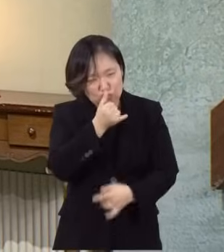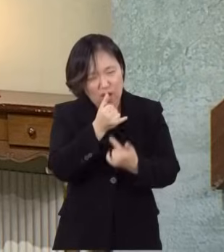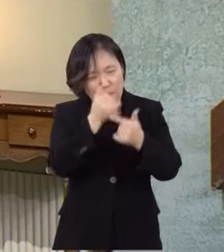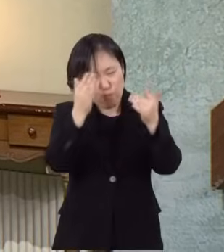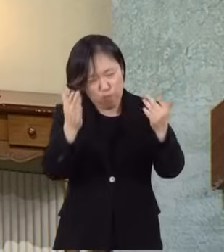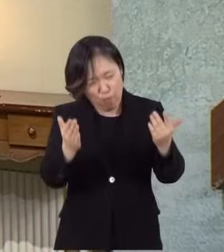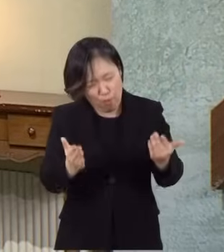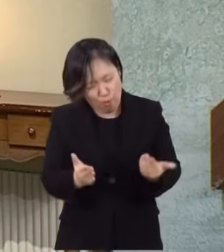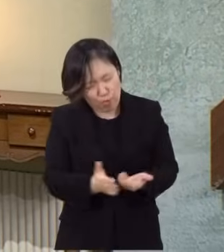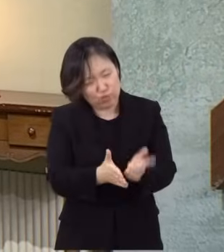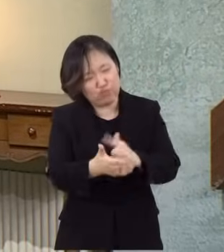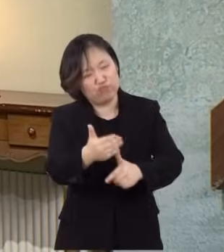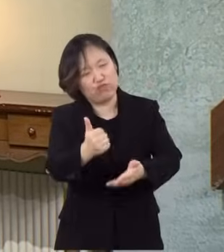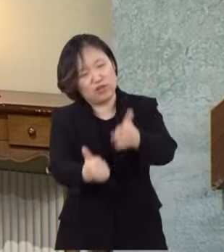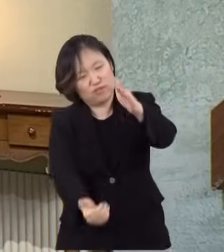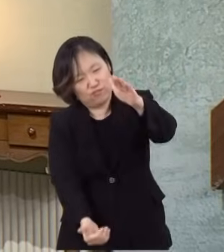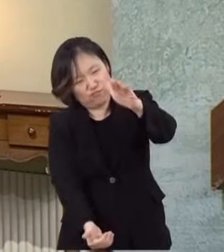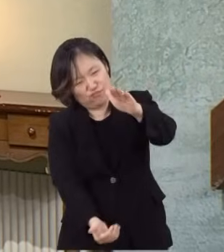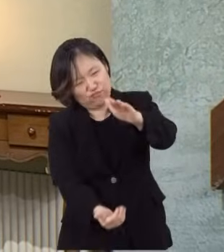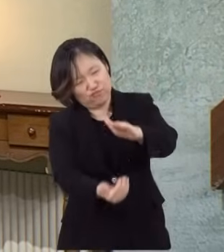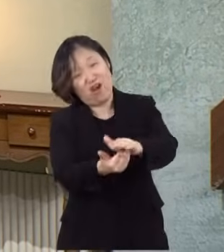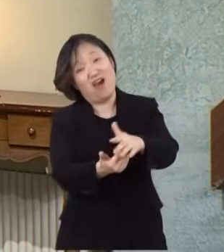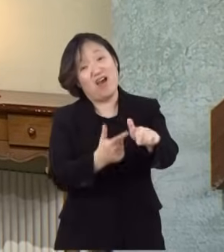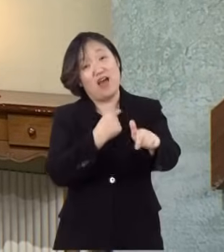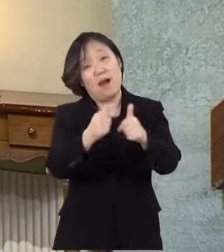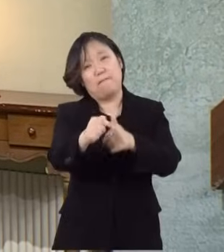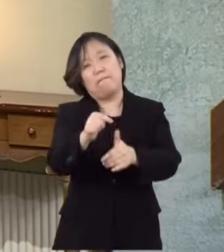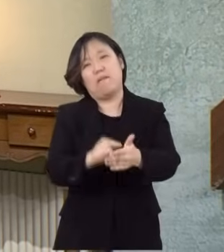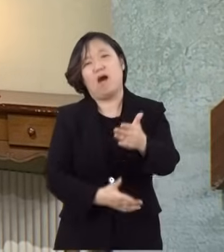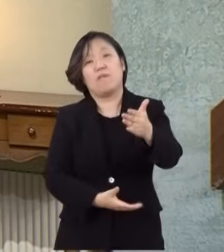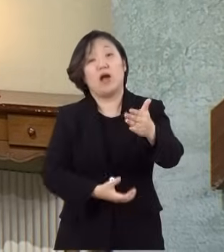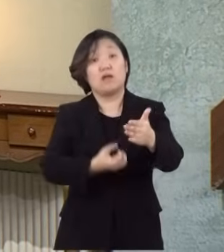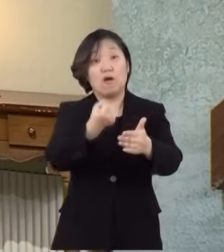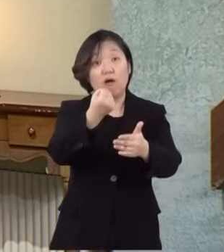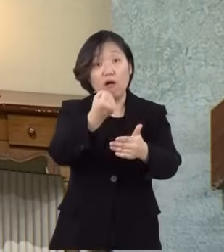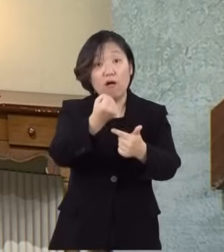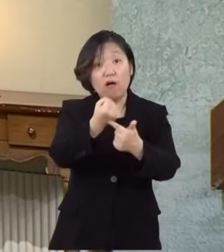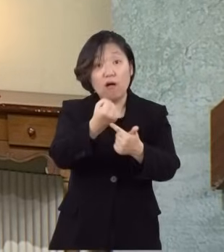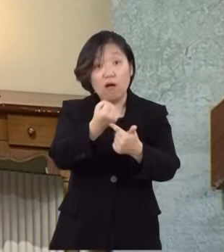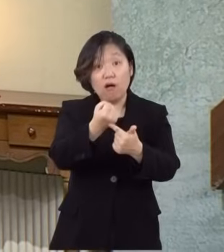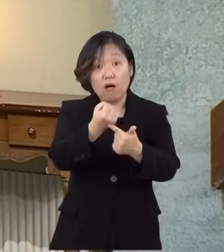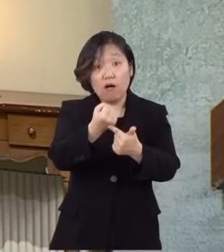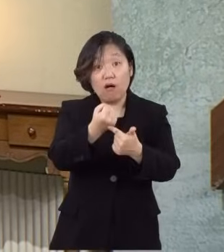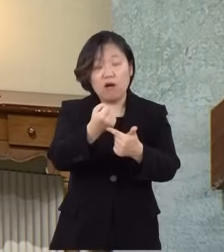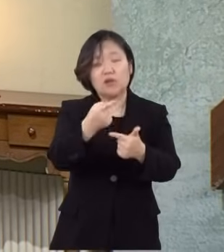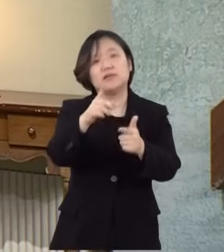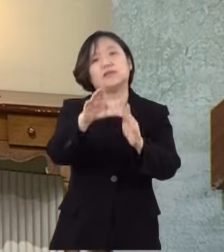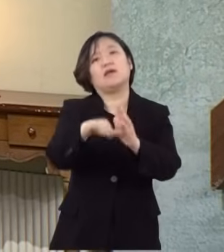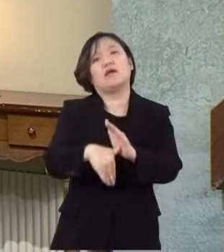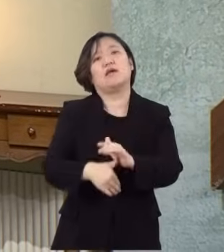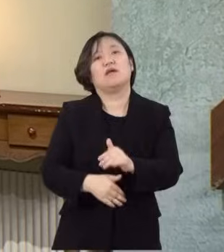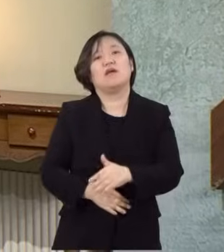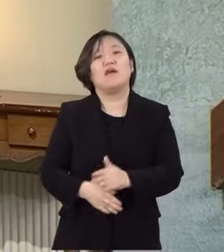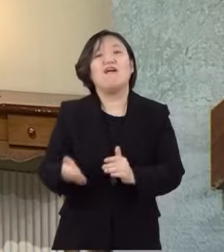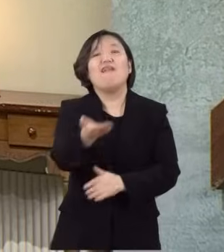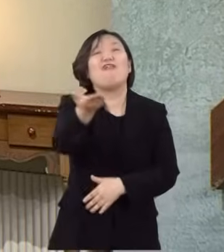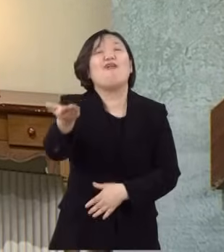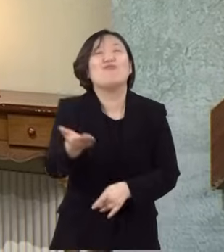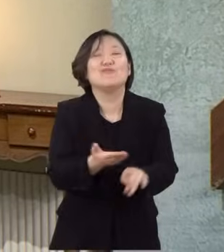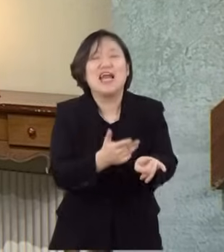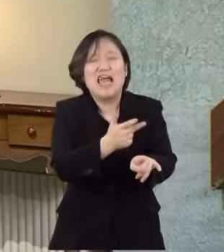건지겠다 함께 성불하여 지다는 마음을 일으키는 순간